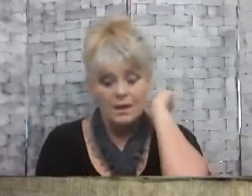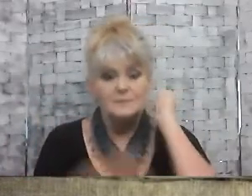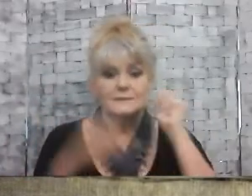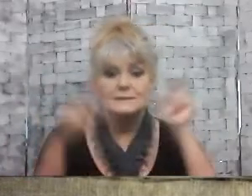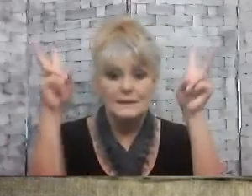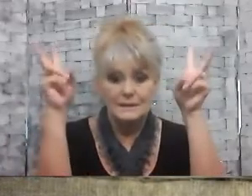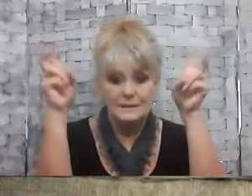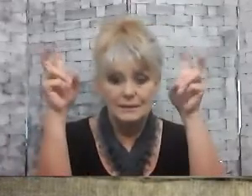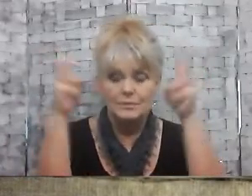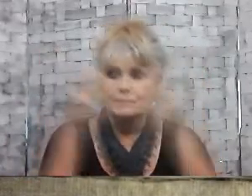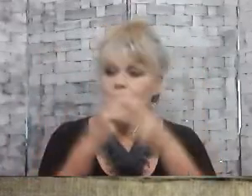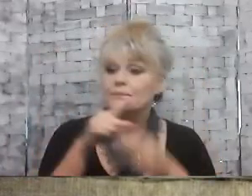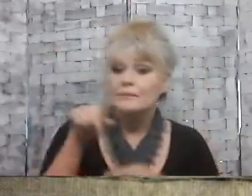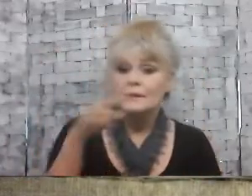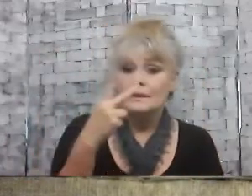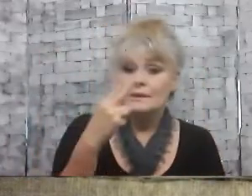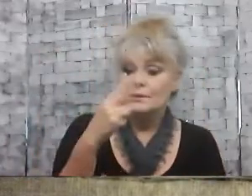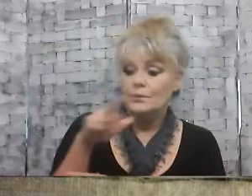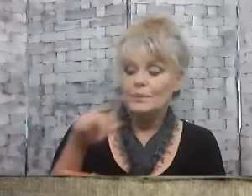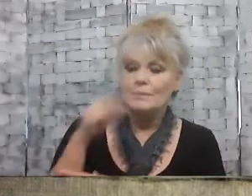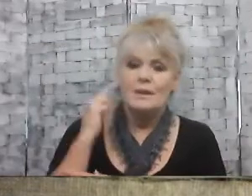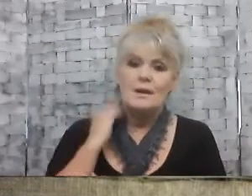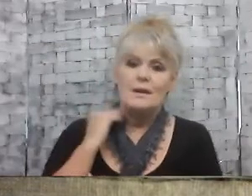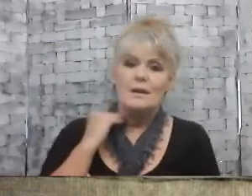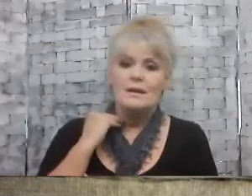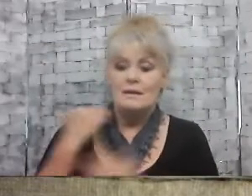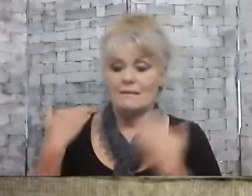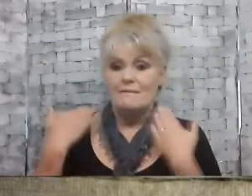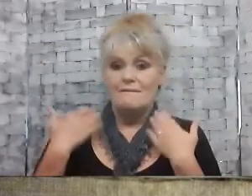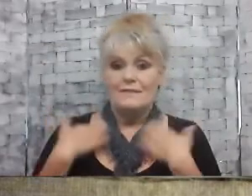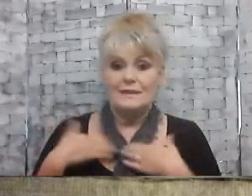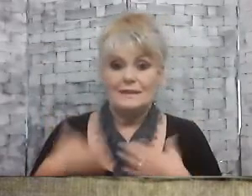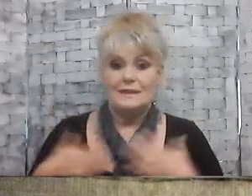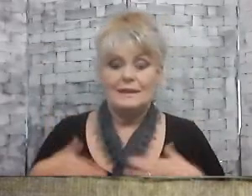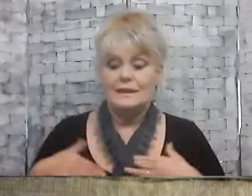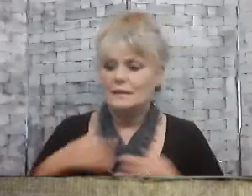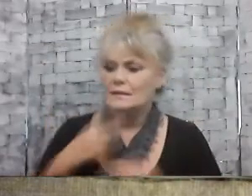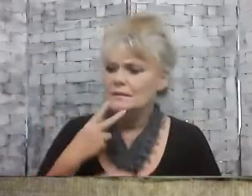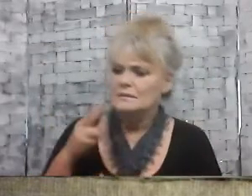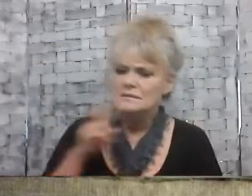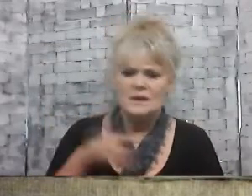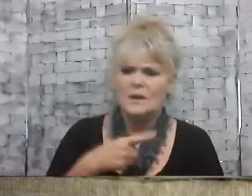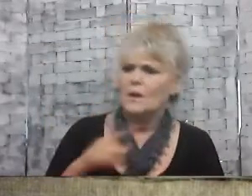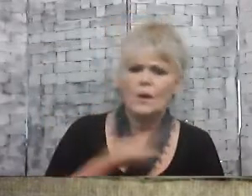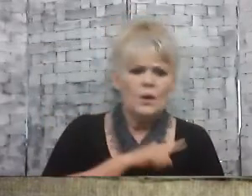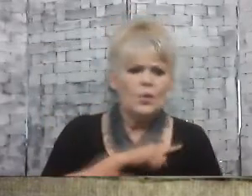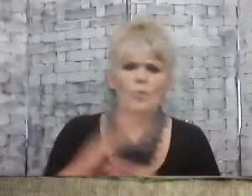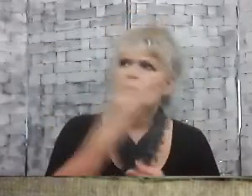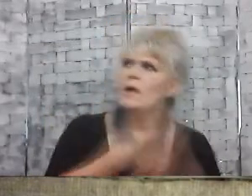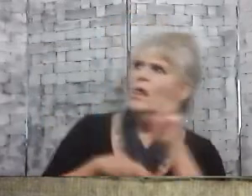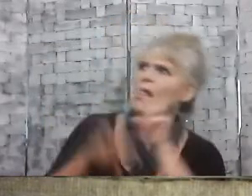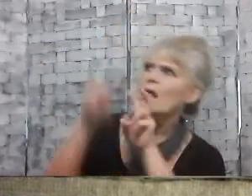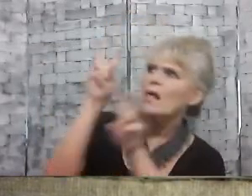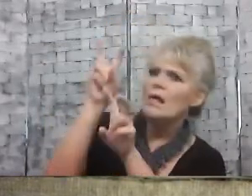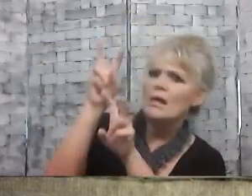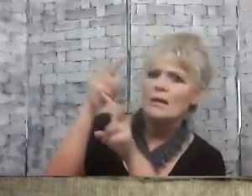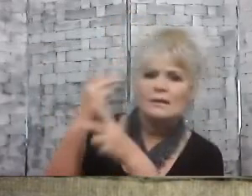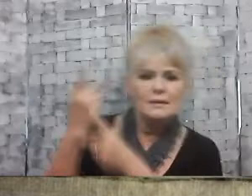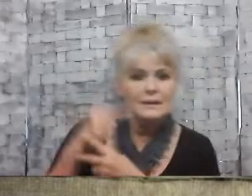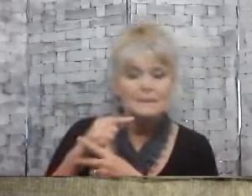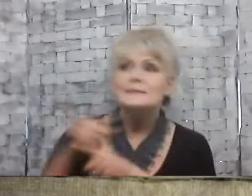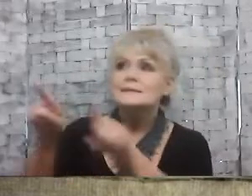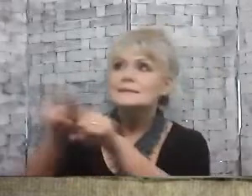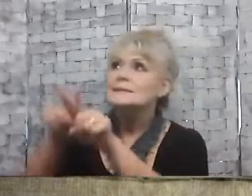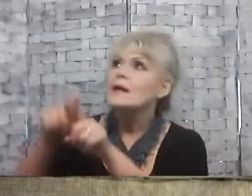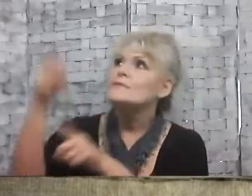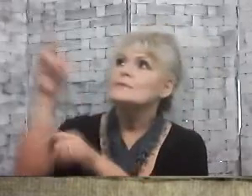hierdie manne in wit klere by die disippels staan en vir hulle sê, hoekom kyk julle? Hierdie Jesus wat in die hemel ingeneem is sal net so